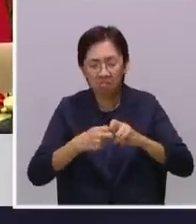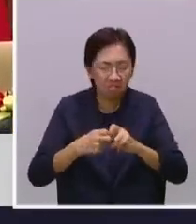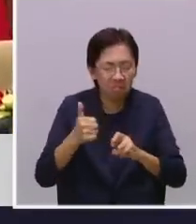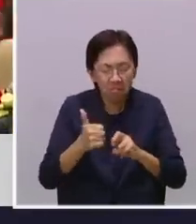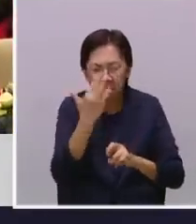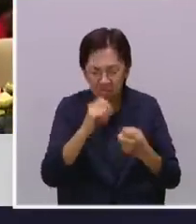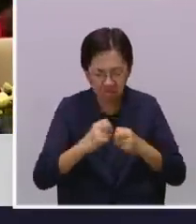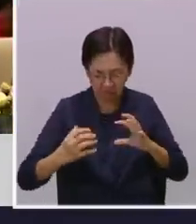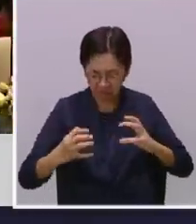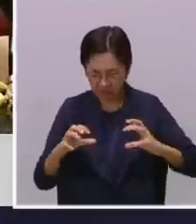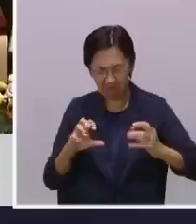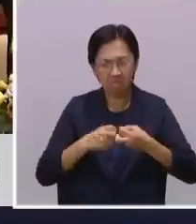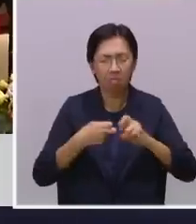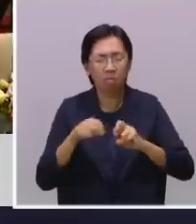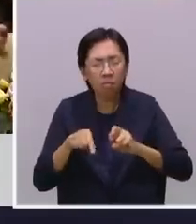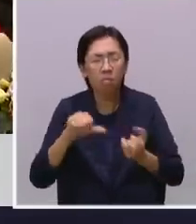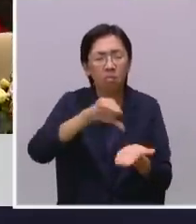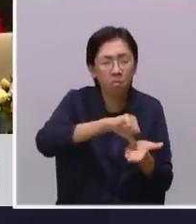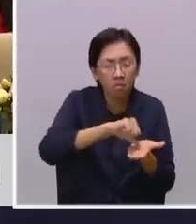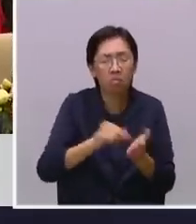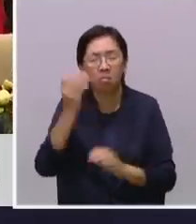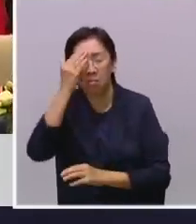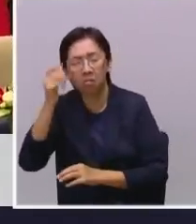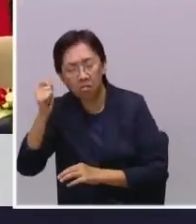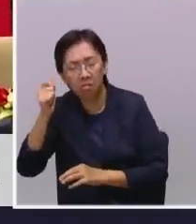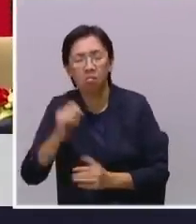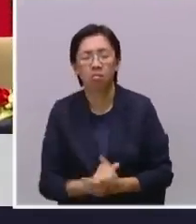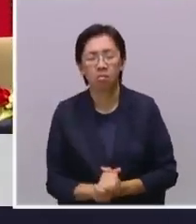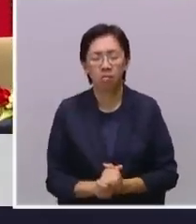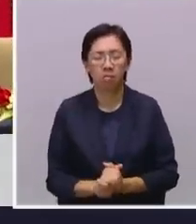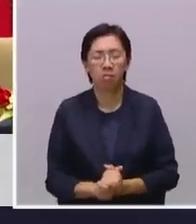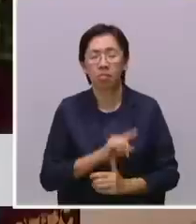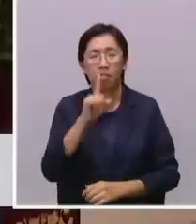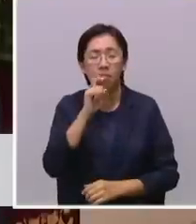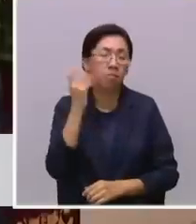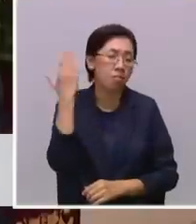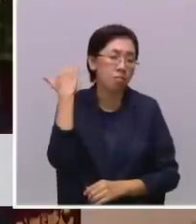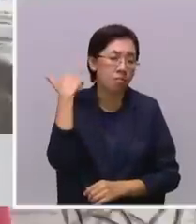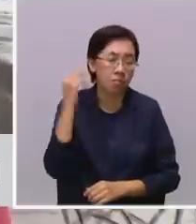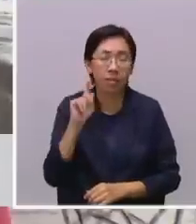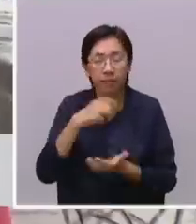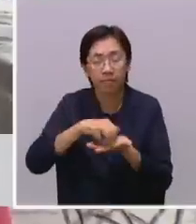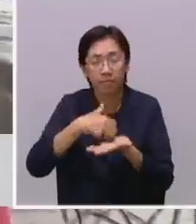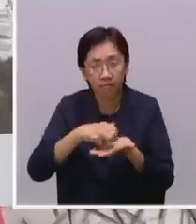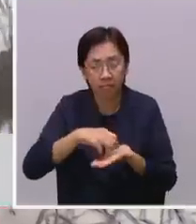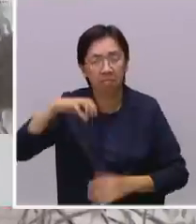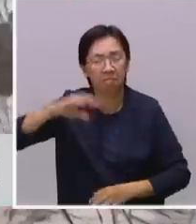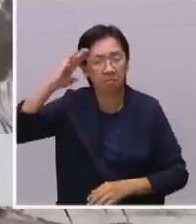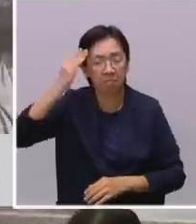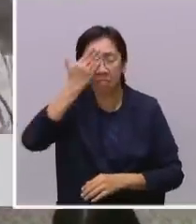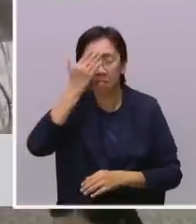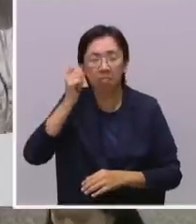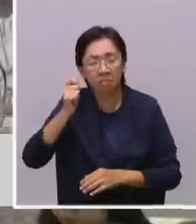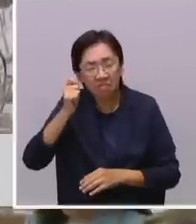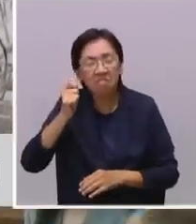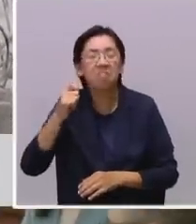เครียดที่กำลังเกิดขึ้นตอนนี้ระหว่างอิหร่านกับอิสราเอลแล้วเมื่อวันอาทิตย์ที่ผ่านมาค่ะก็มีรายงานว่ากองทัพอิสราเอลเพิ่งมีการโจม